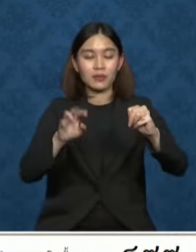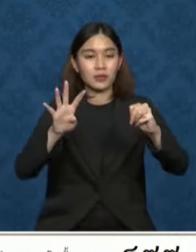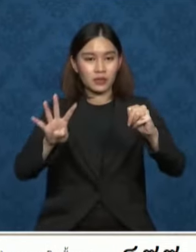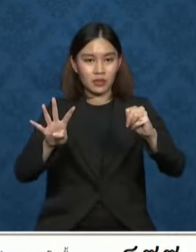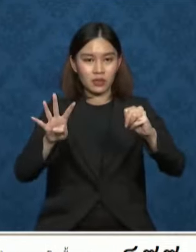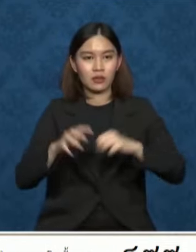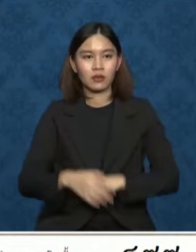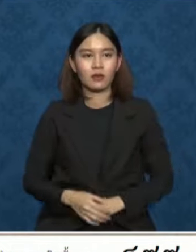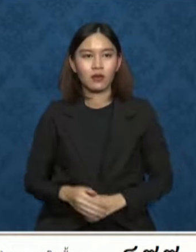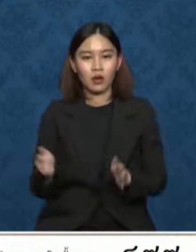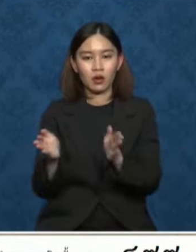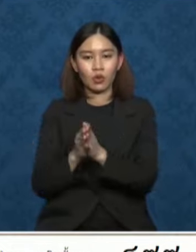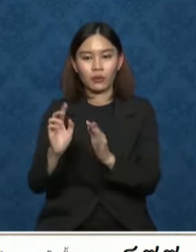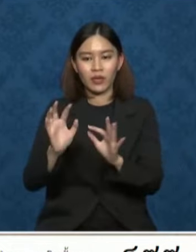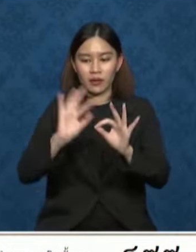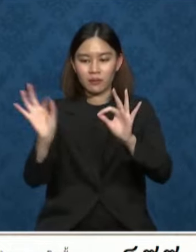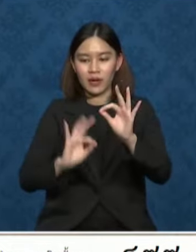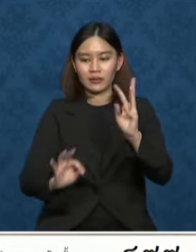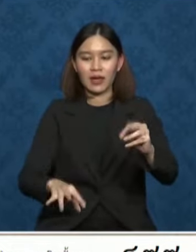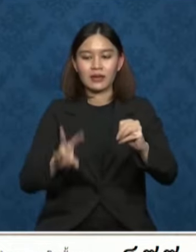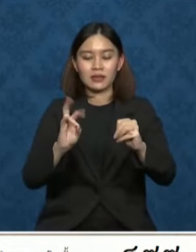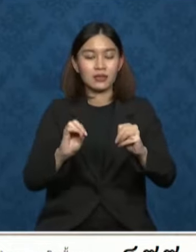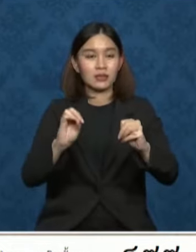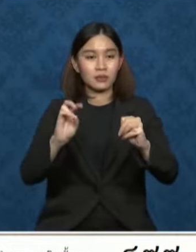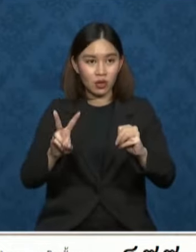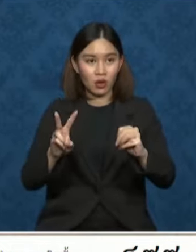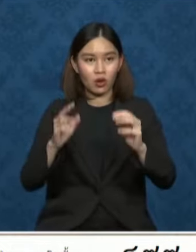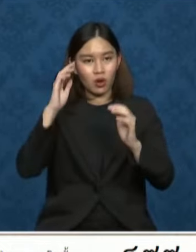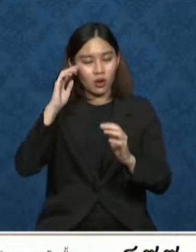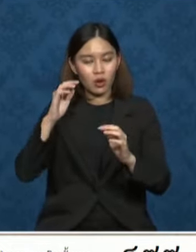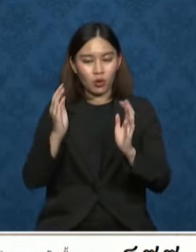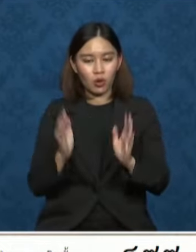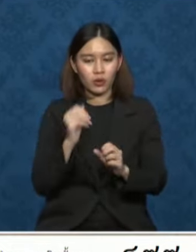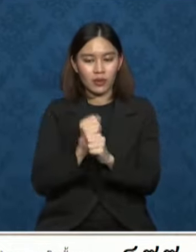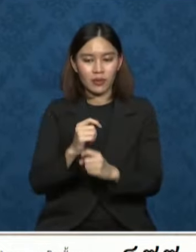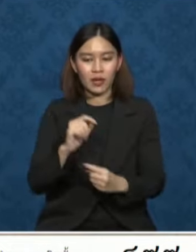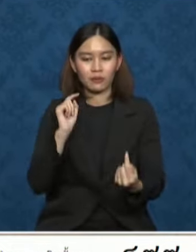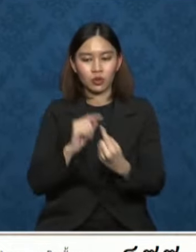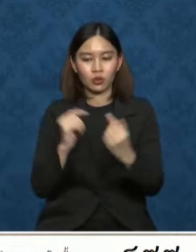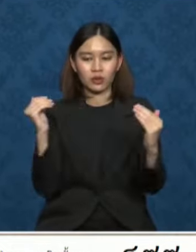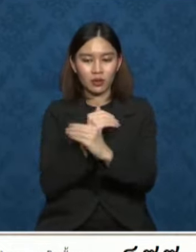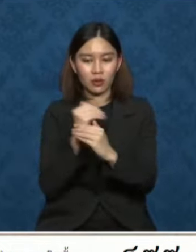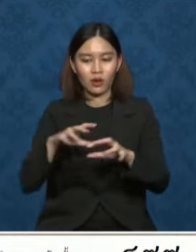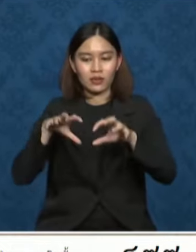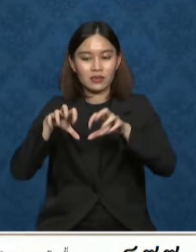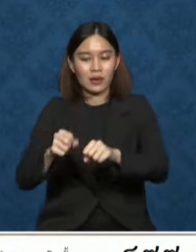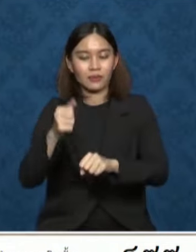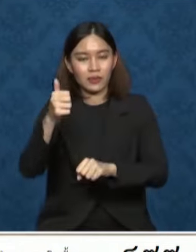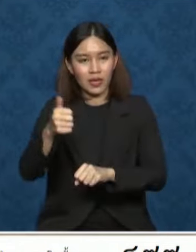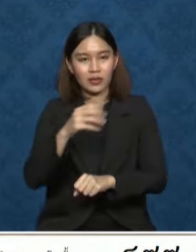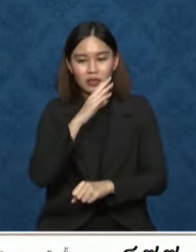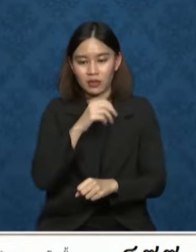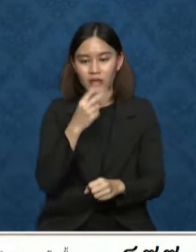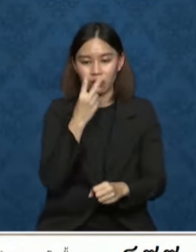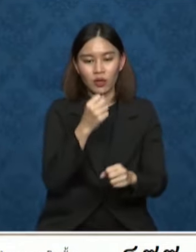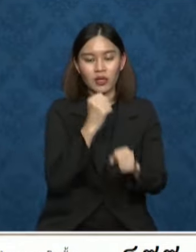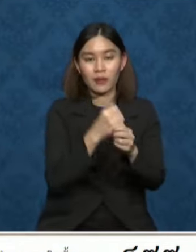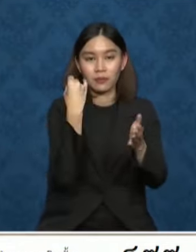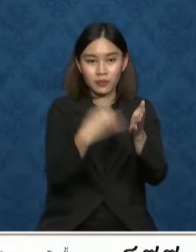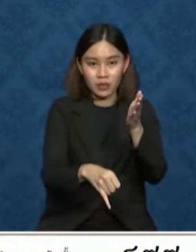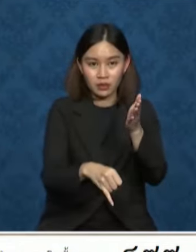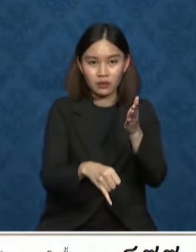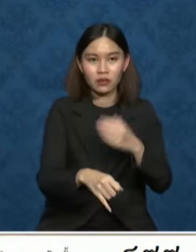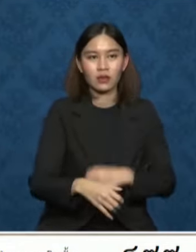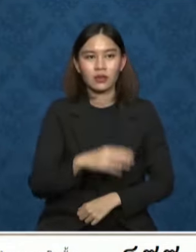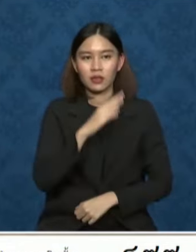ประกอบมาตา 72ซึงเจาพนกงานทางหวงมีอำนาจจักุมในขณะกระทำความผดได้เมื่อกระทำโด